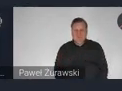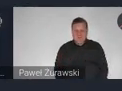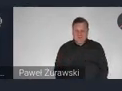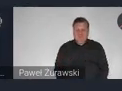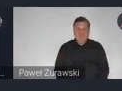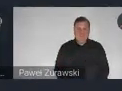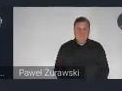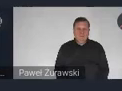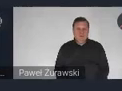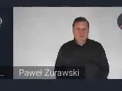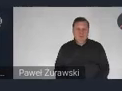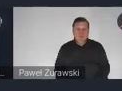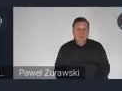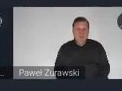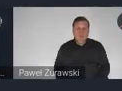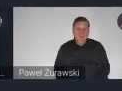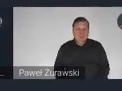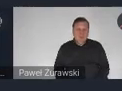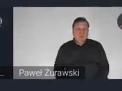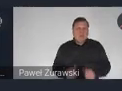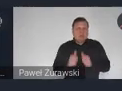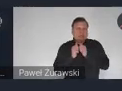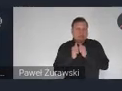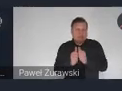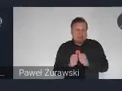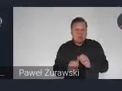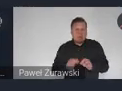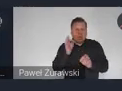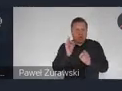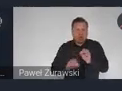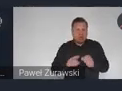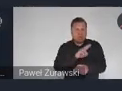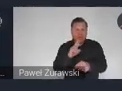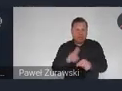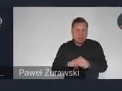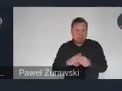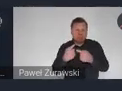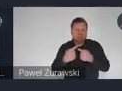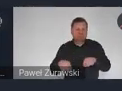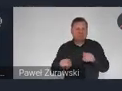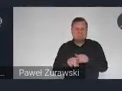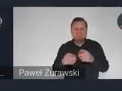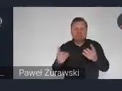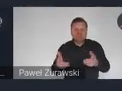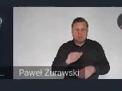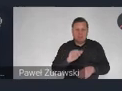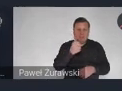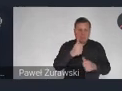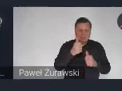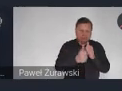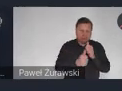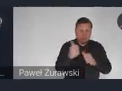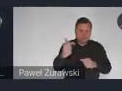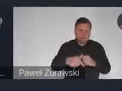ustalono konkretny termin realizacji zadania jest to od pierwszego stycznia